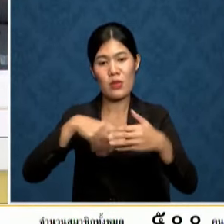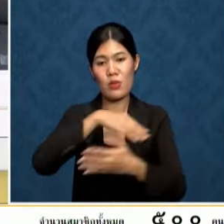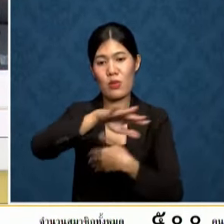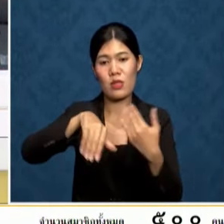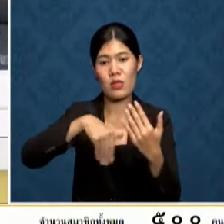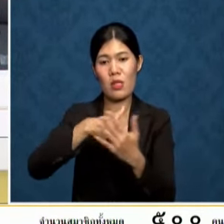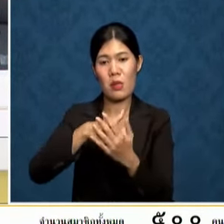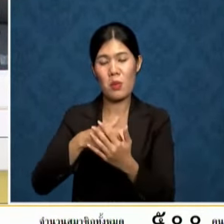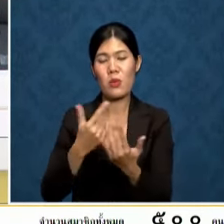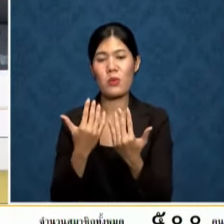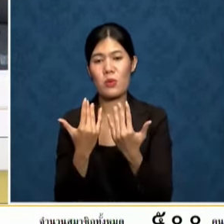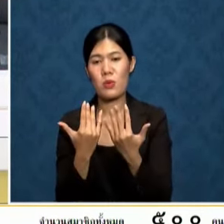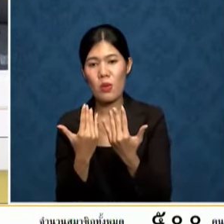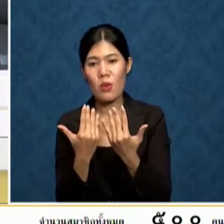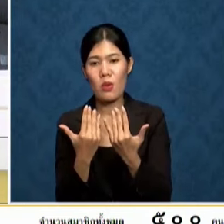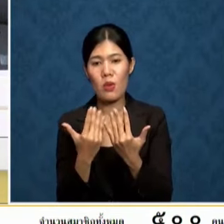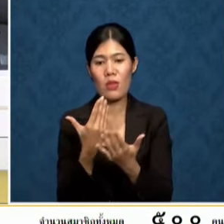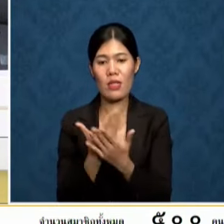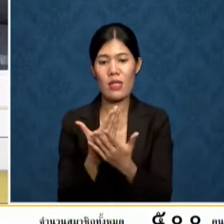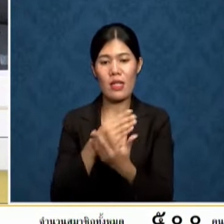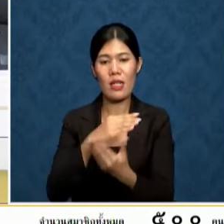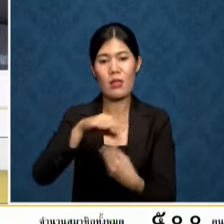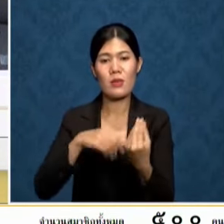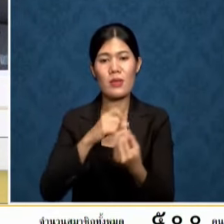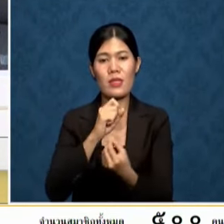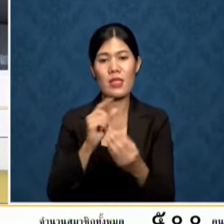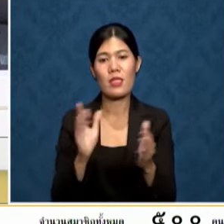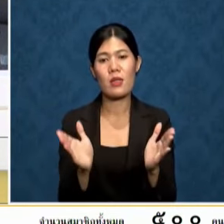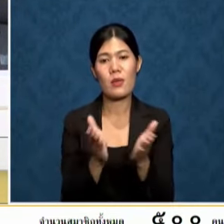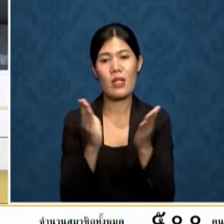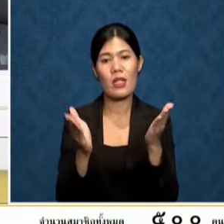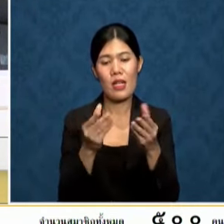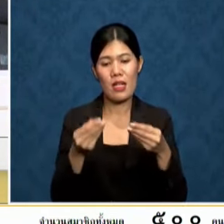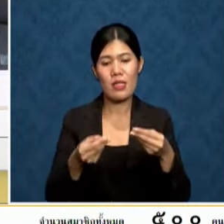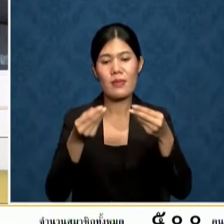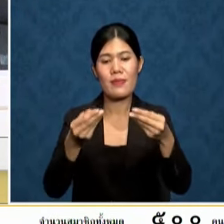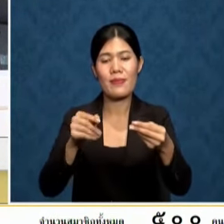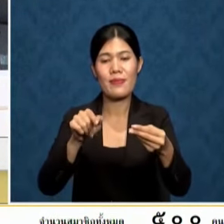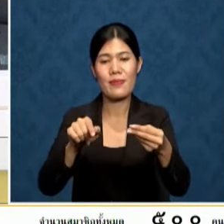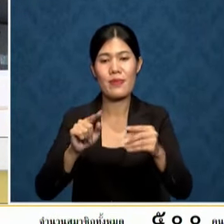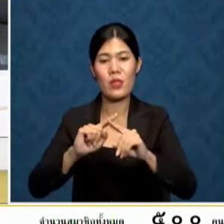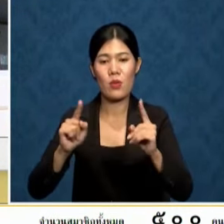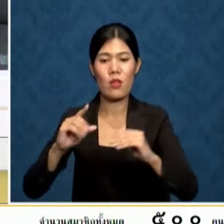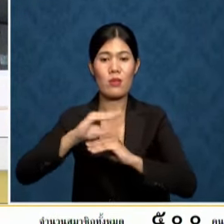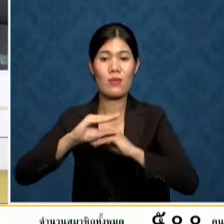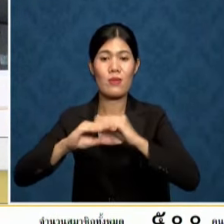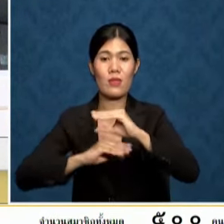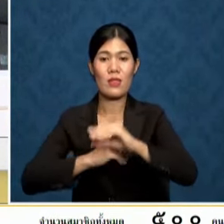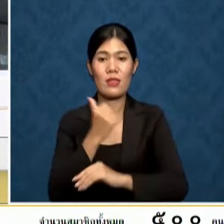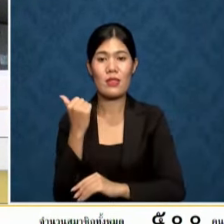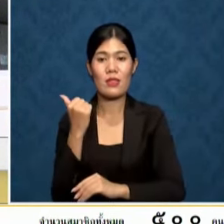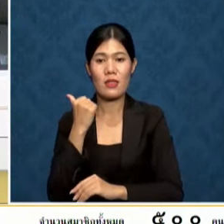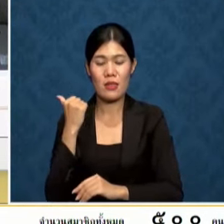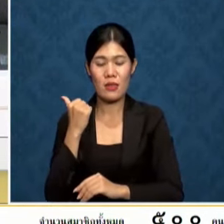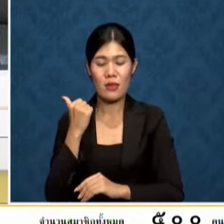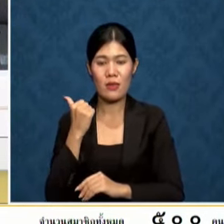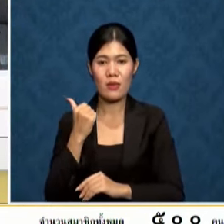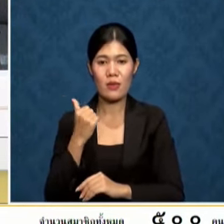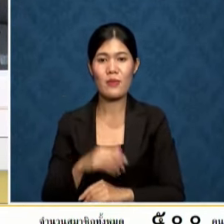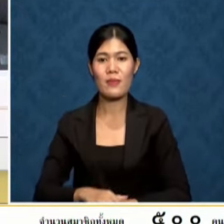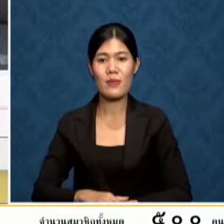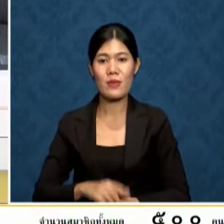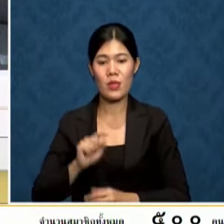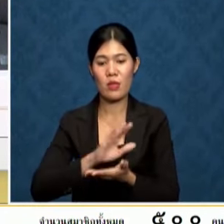การที่เม็ดเงินในการกระตุ้นเศรษฐกิจเนี่ยจะลงไปถึงมือแต่อย่างไรก็ตามโครงการอื่นๆโดยเฉพาะในเรื่องโครงการที่เป็นการปรับ